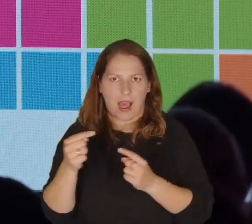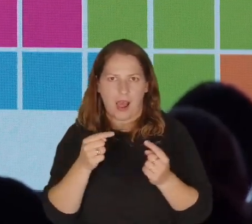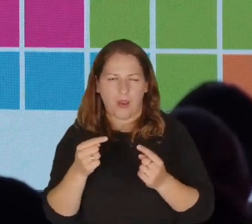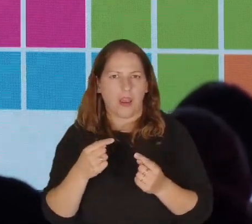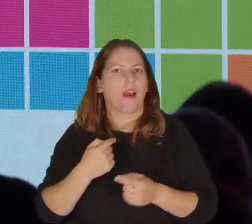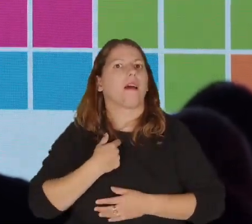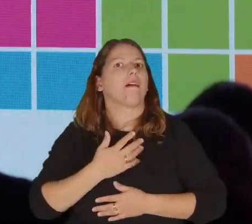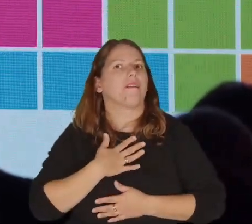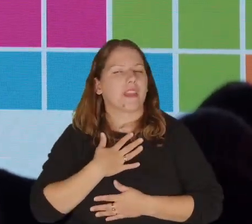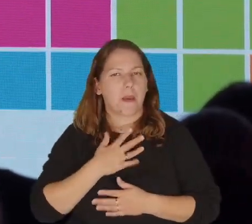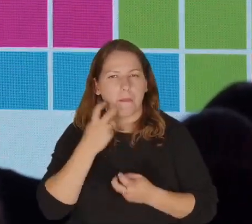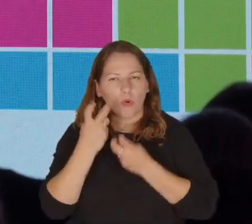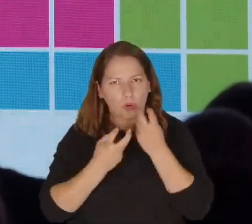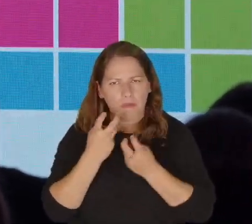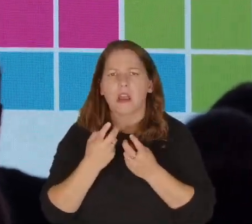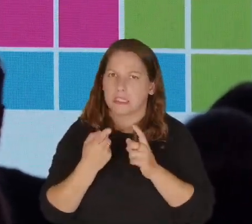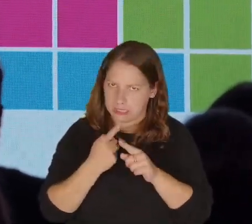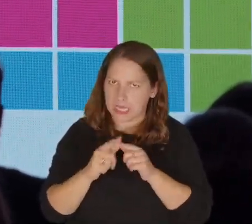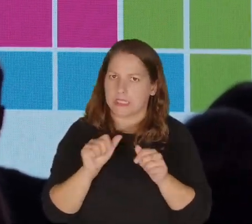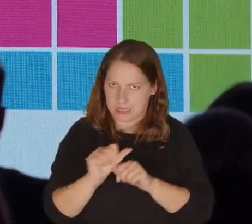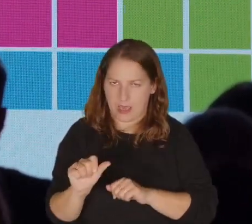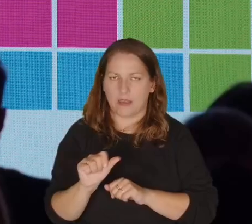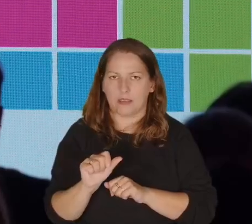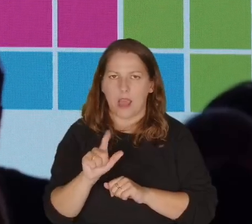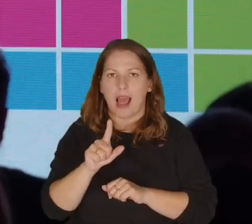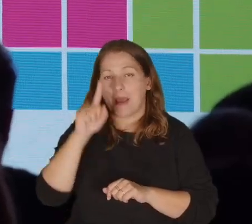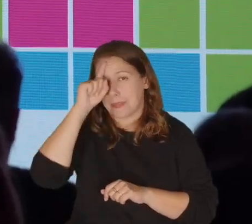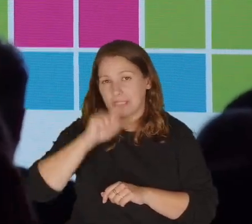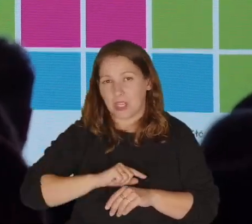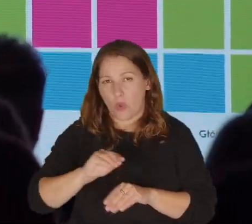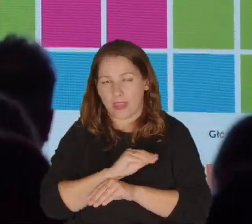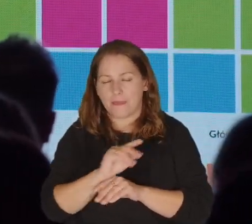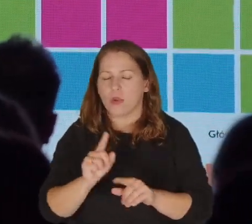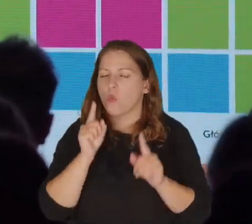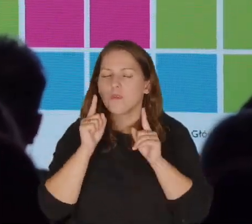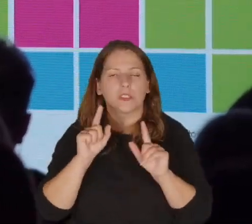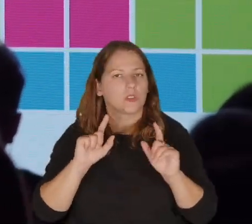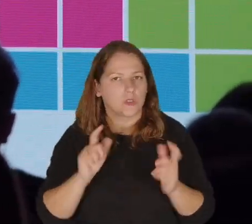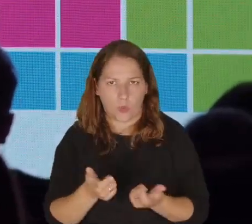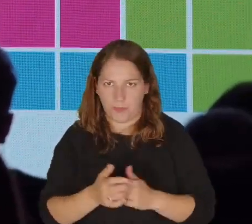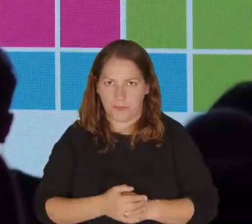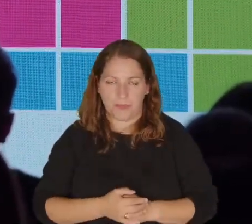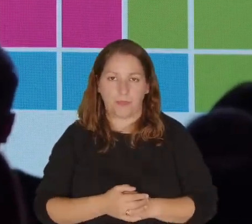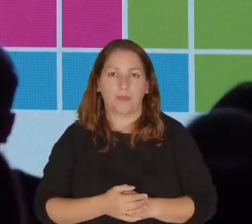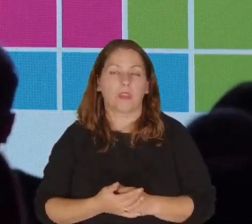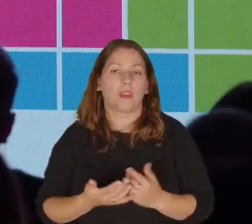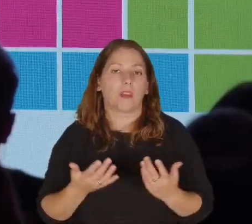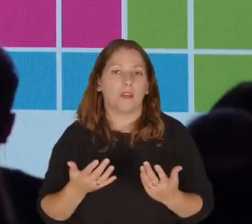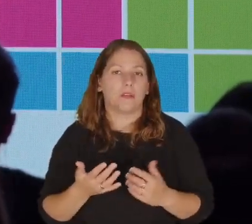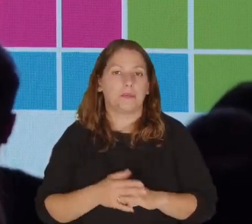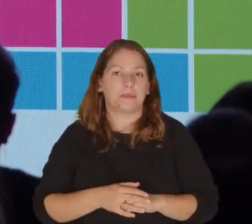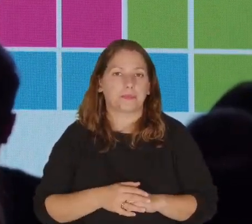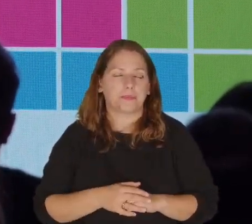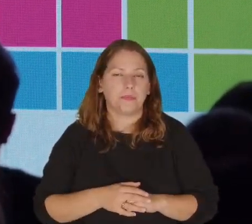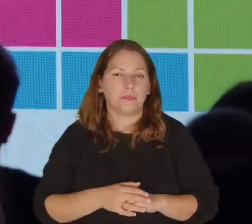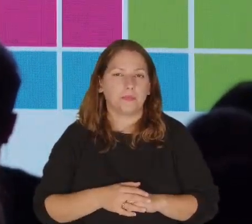Więc wydaje mi się, że takie poszukiwania mają sens, ale oczywiście w psychoterapii my musimy uważać na to, że